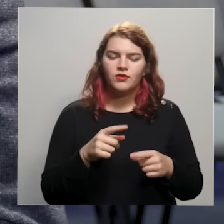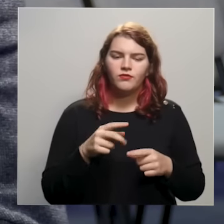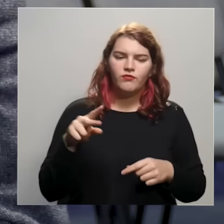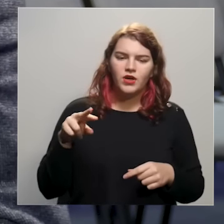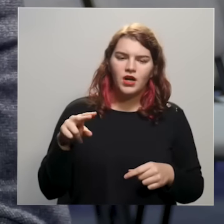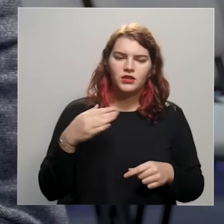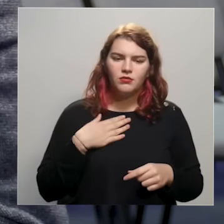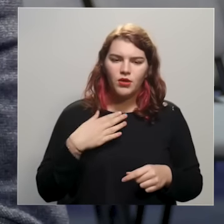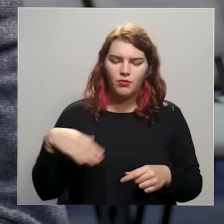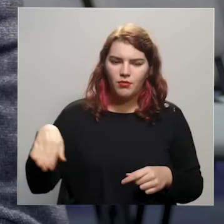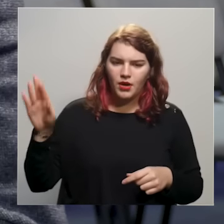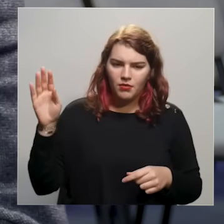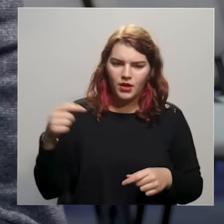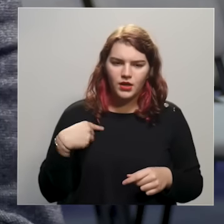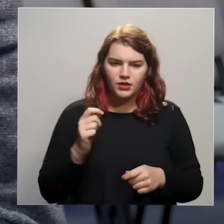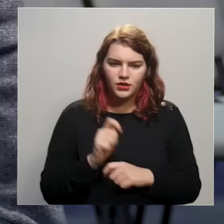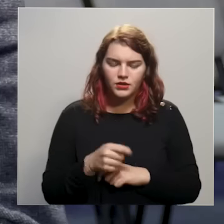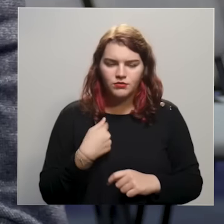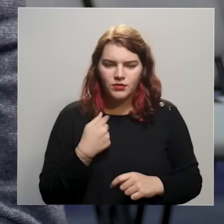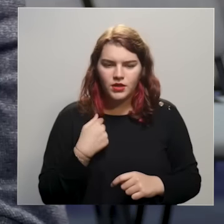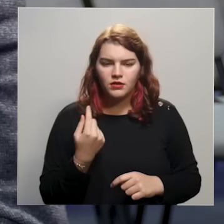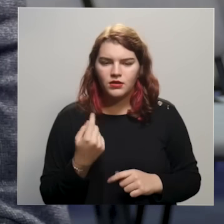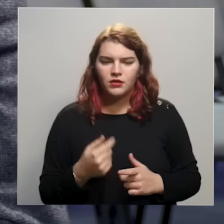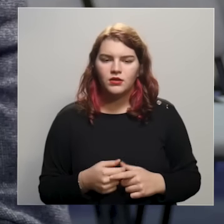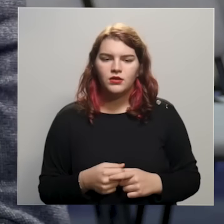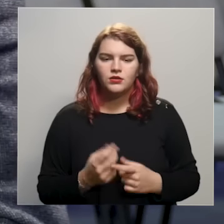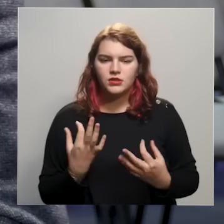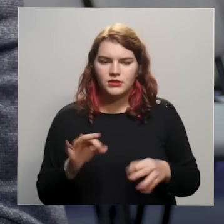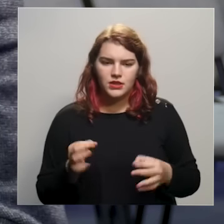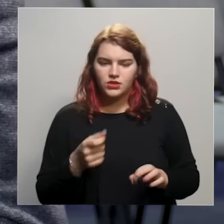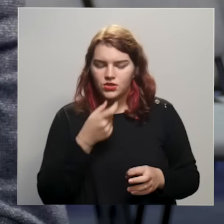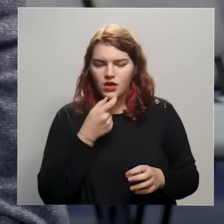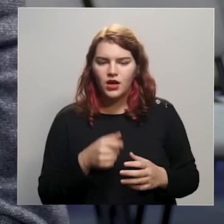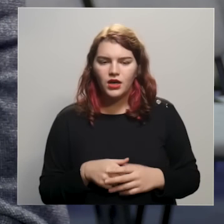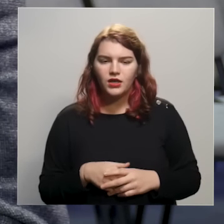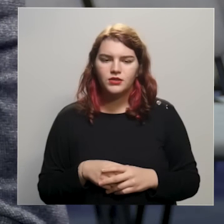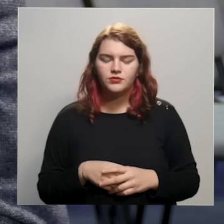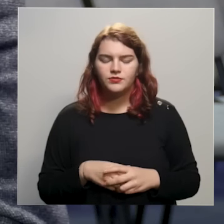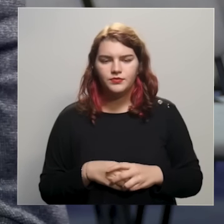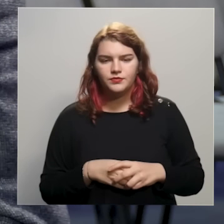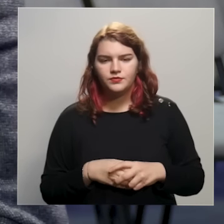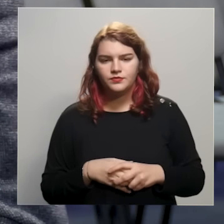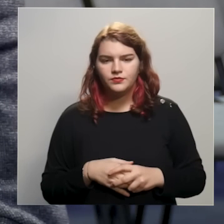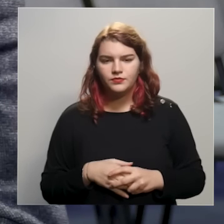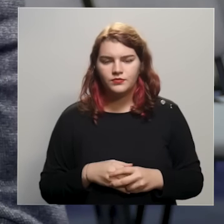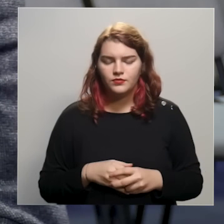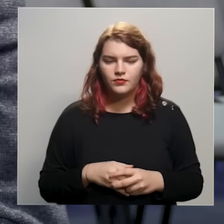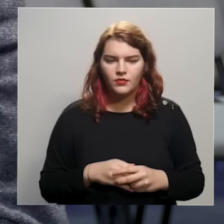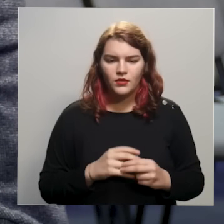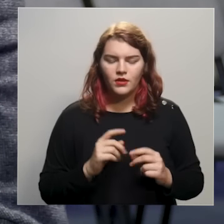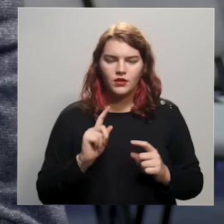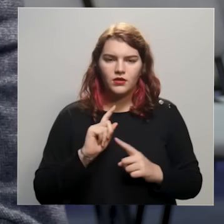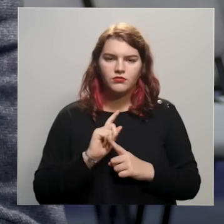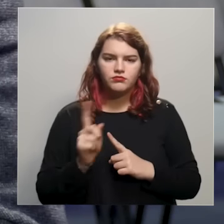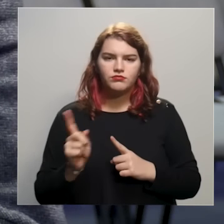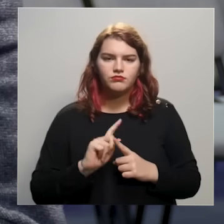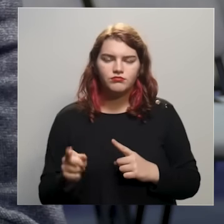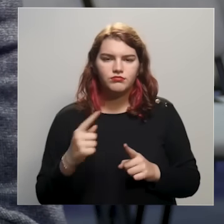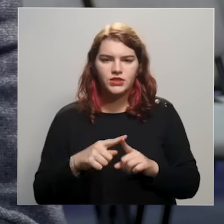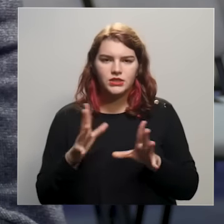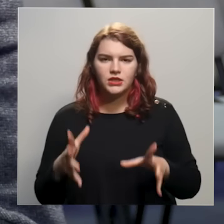cel mai mare decât mine, cu 10 ani. A fost la Biserica Baptistă din